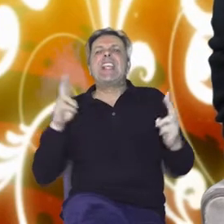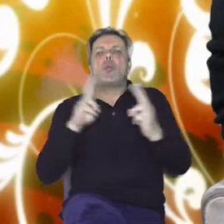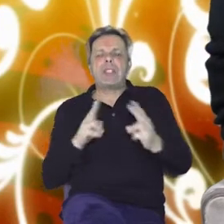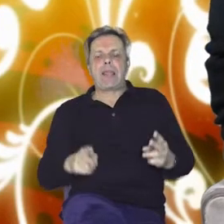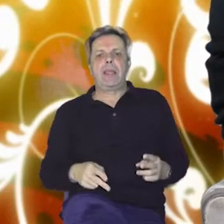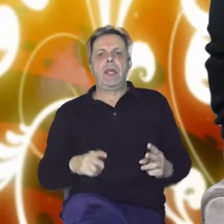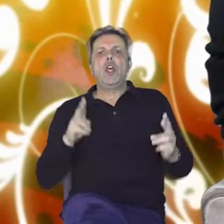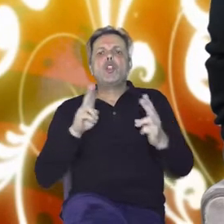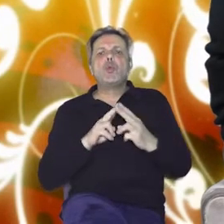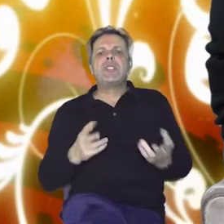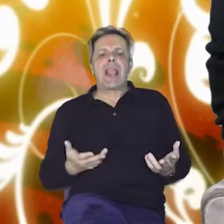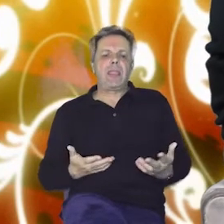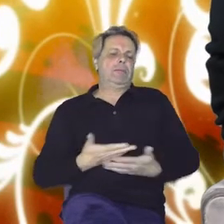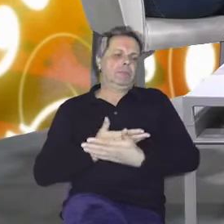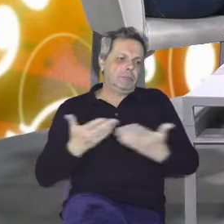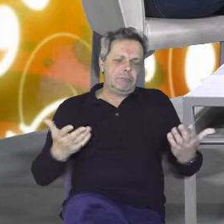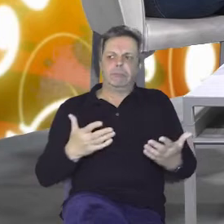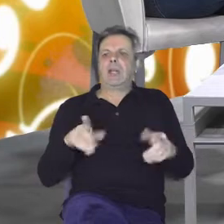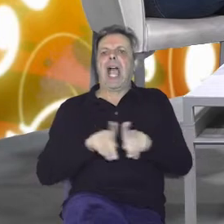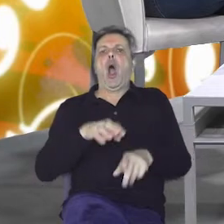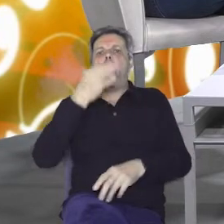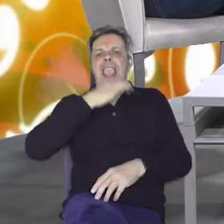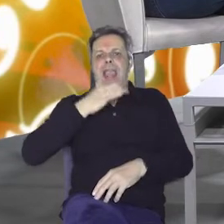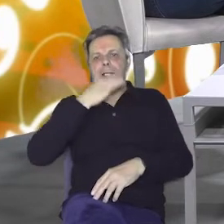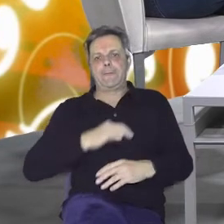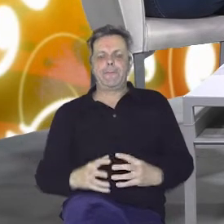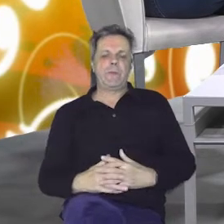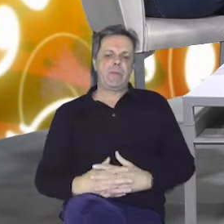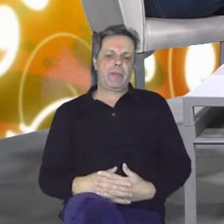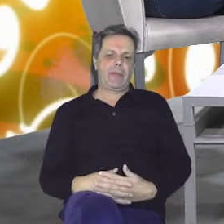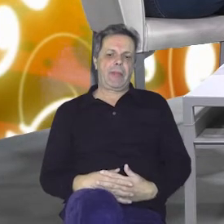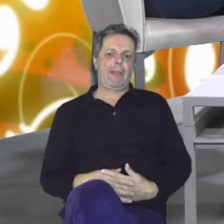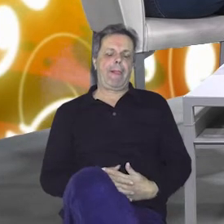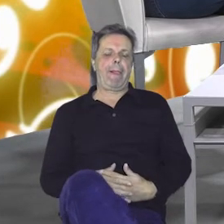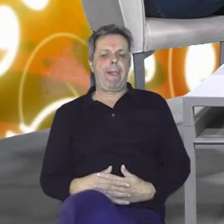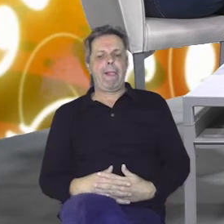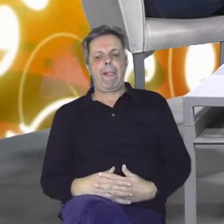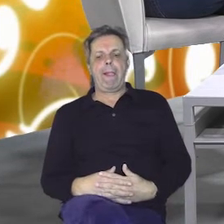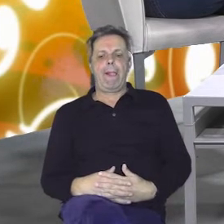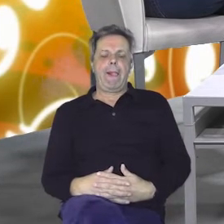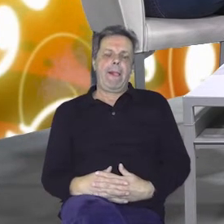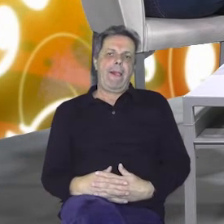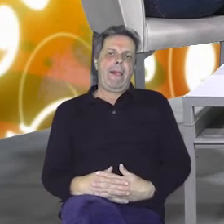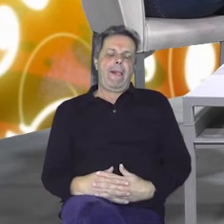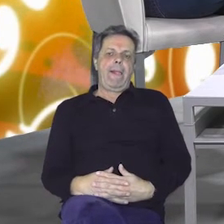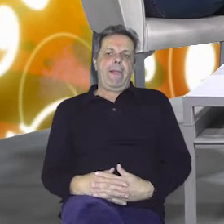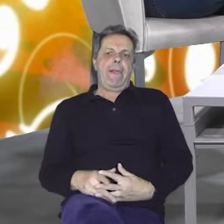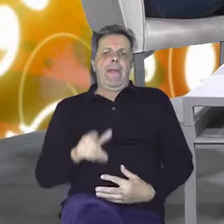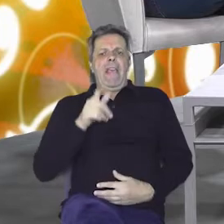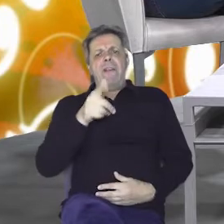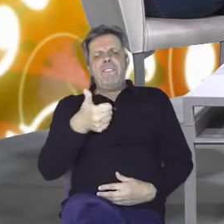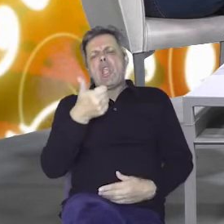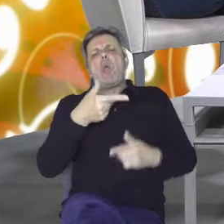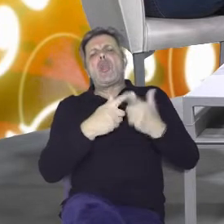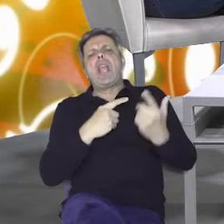susret kao lijek. Vi ste u jednom dijelu i kazali ono što ste